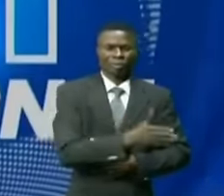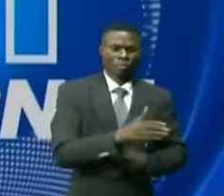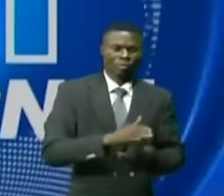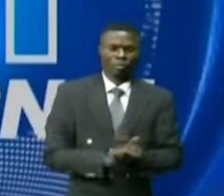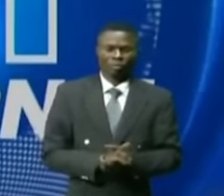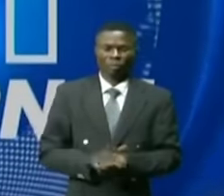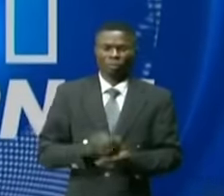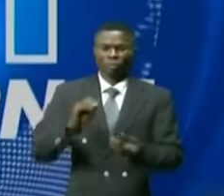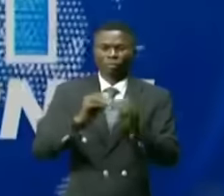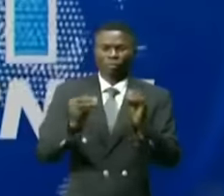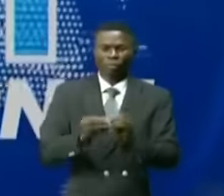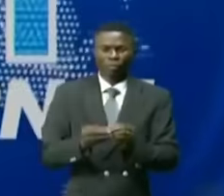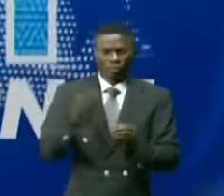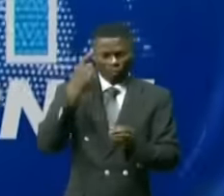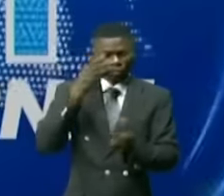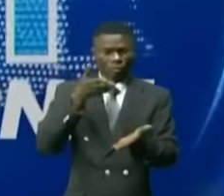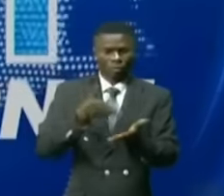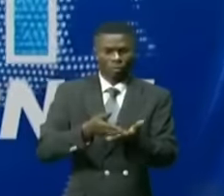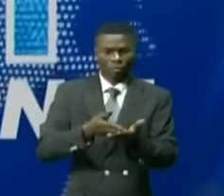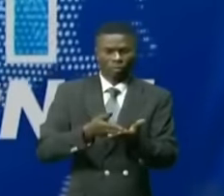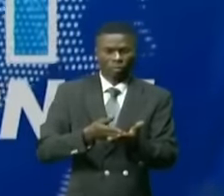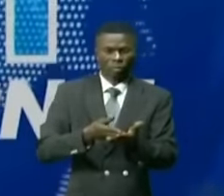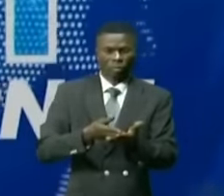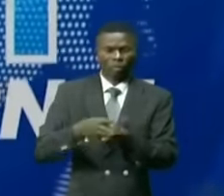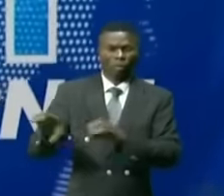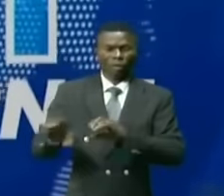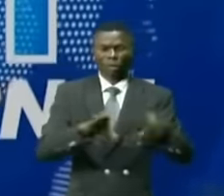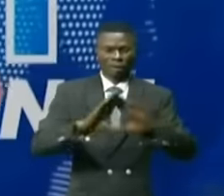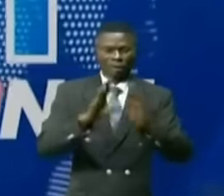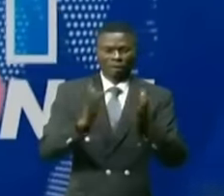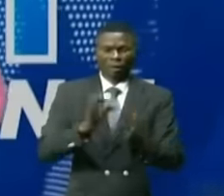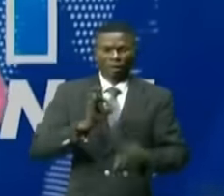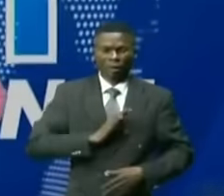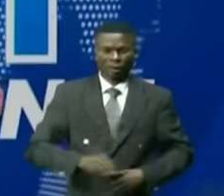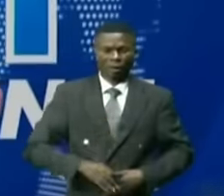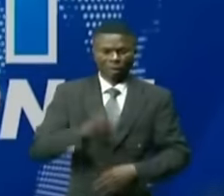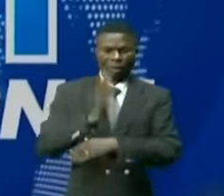Des chiffres pour prouver le bilan de Félix Tshisekedi.